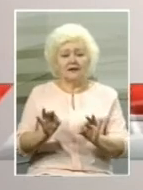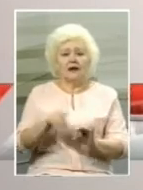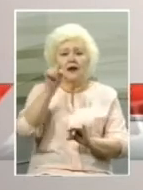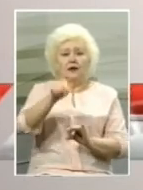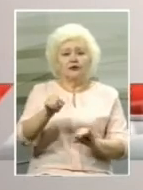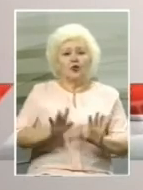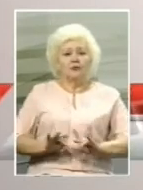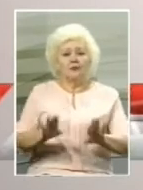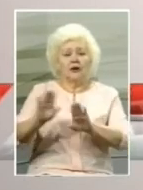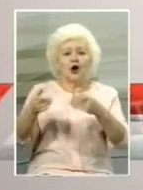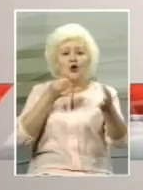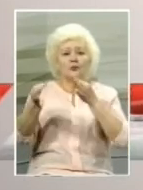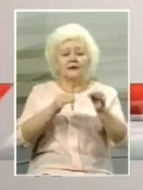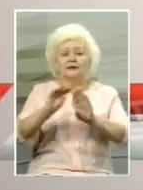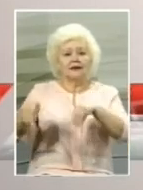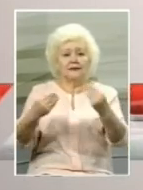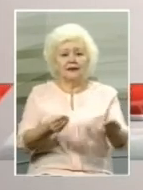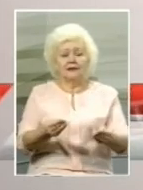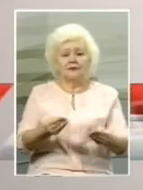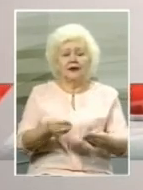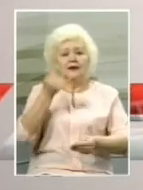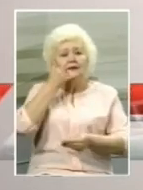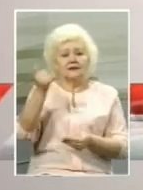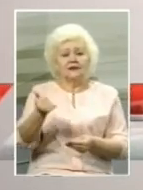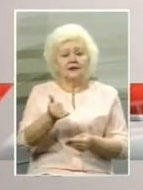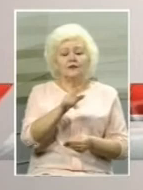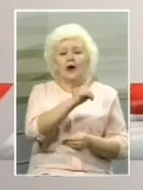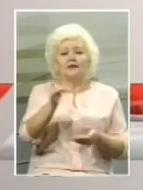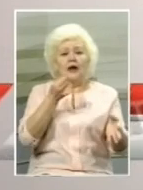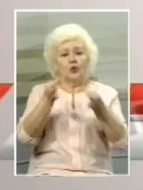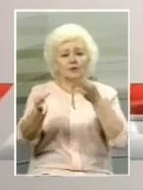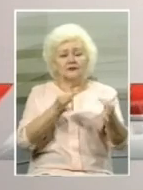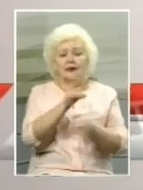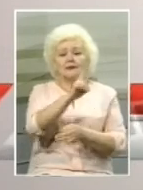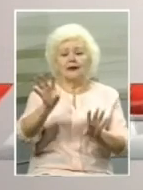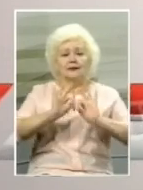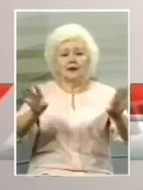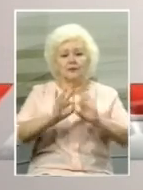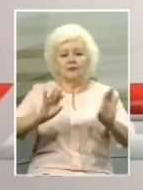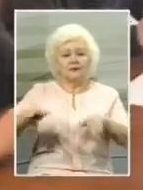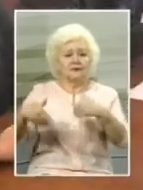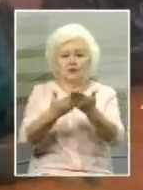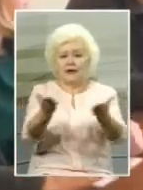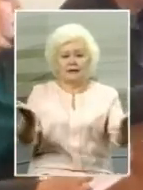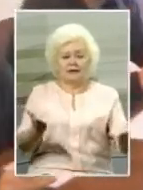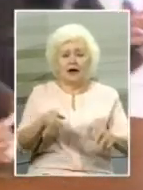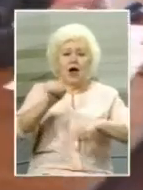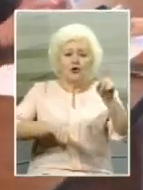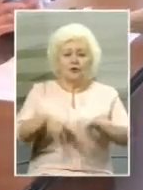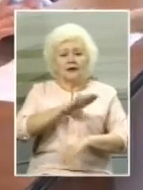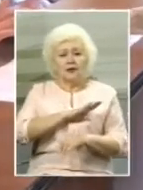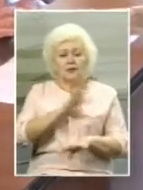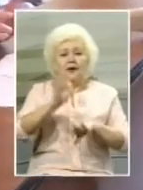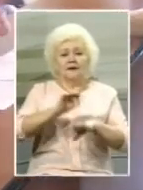захист персональних даних закон існує. І за телефоном ані консультації, ані якісь пояснення ми не надаємо. Родичі